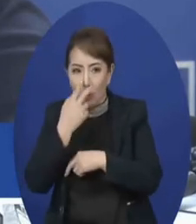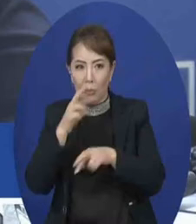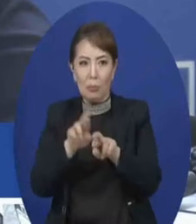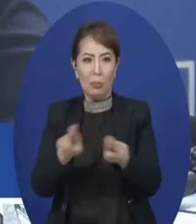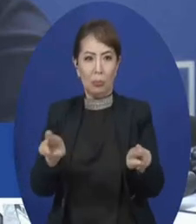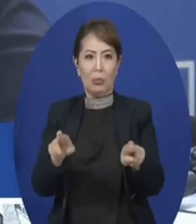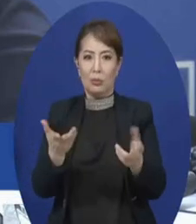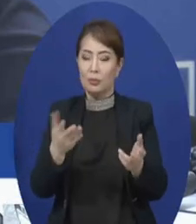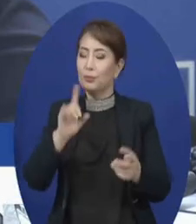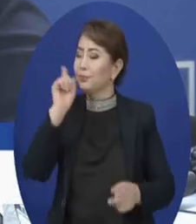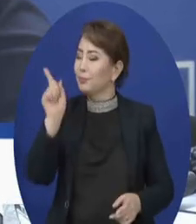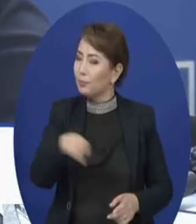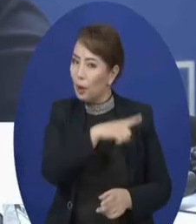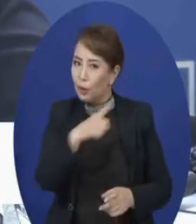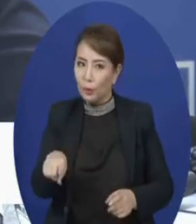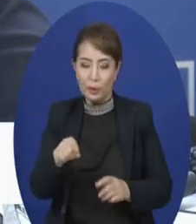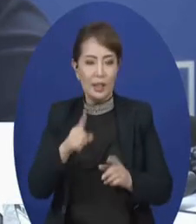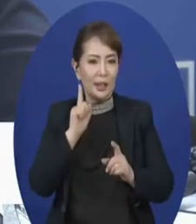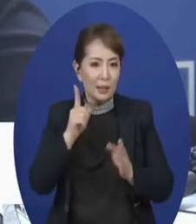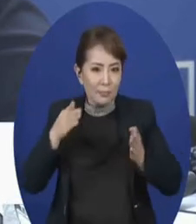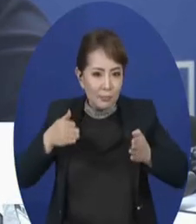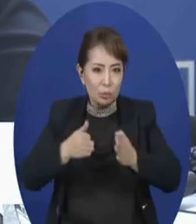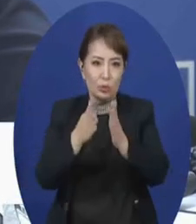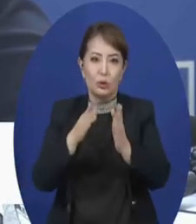энэ менежмент руу хөтөлөө явах хэрэгтэй.